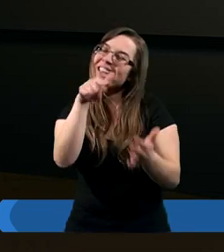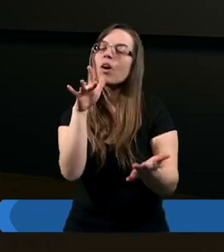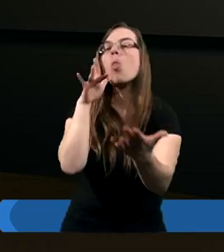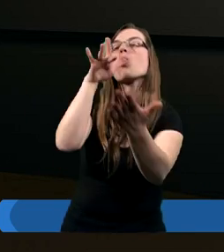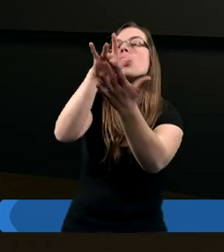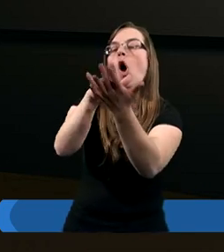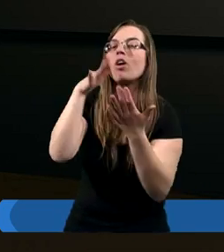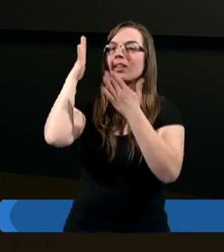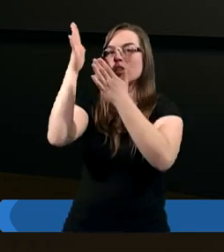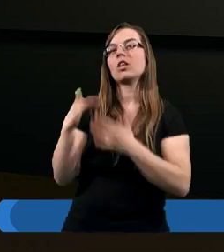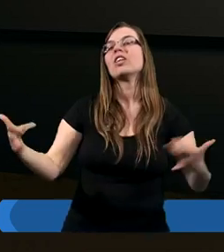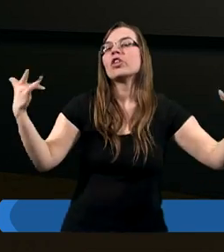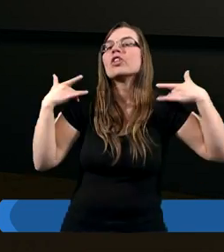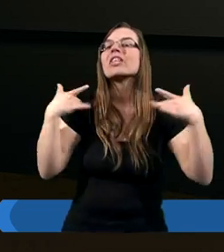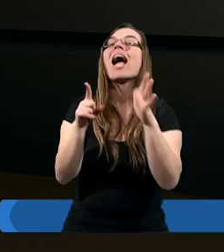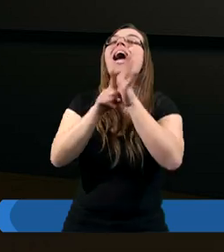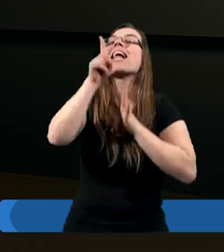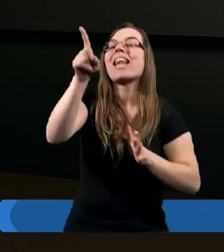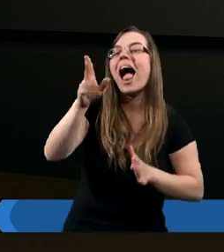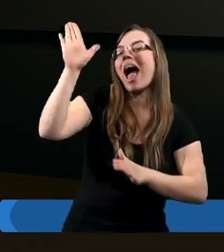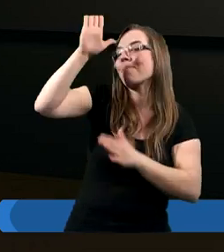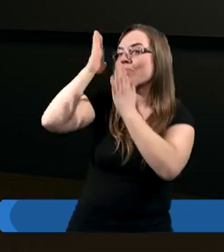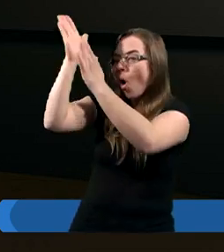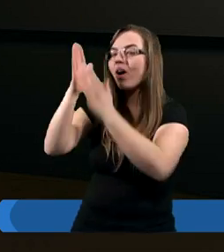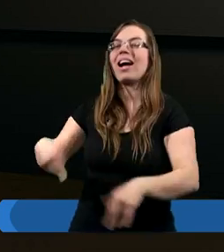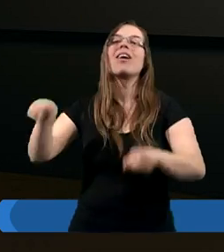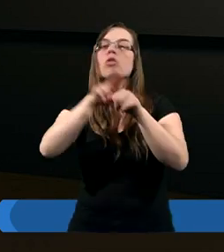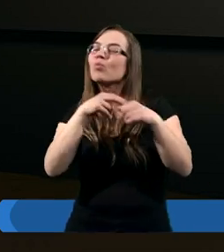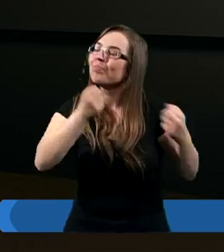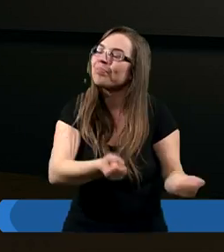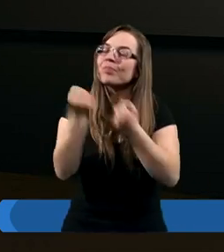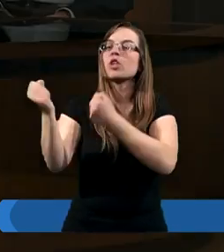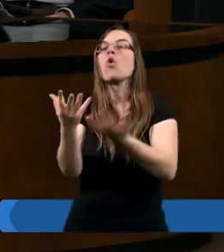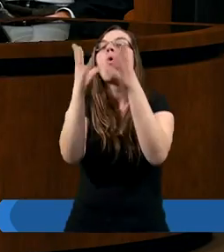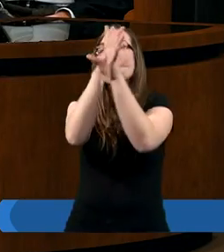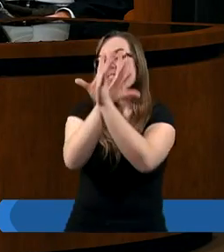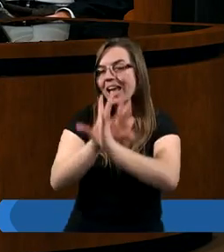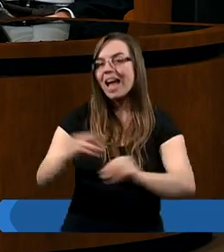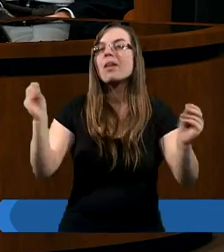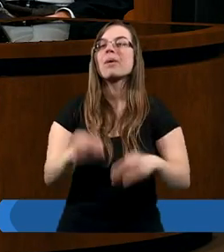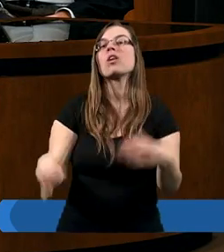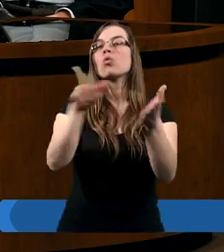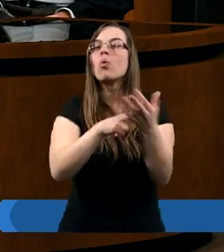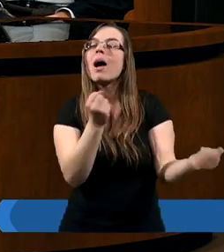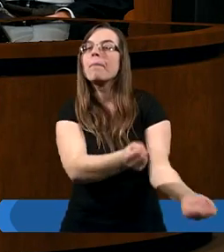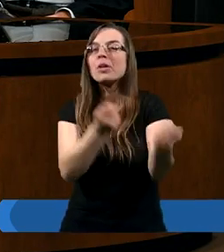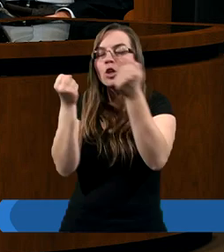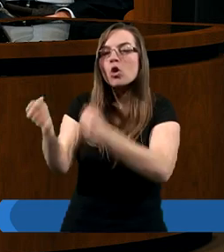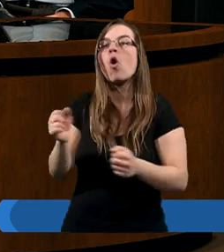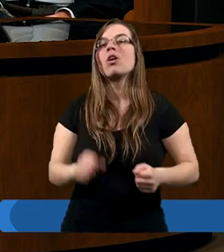tego dotknąć. Życie dla Boga to życie, które przynosi Mu uwielbienie, które